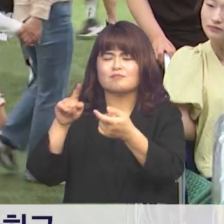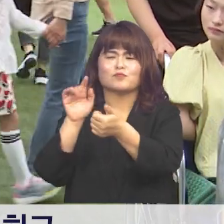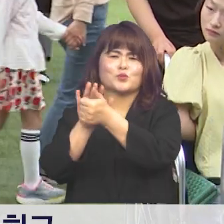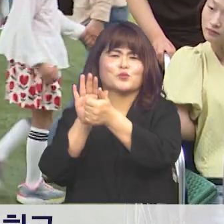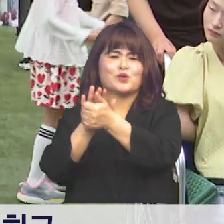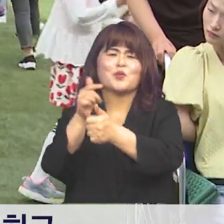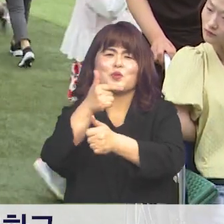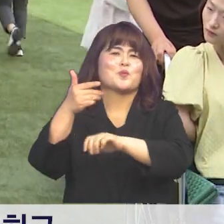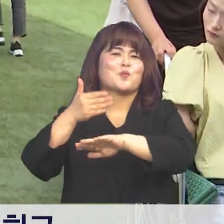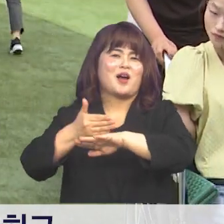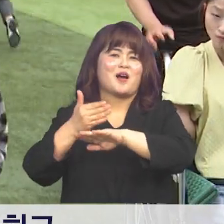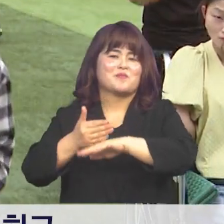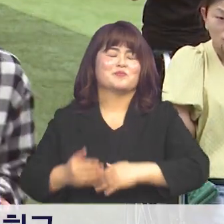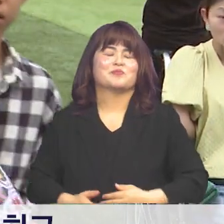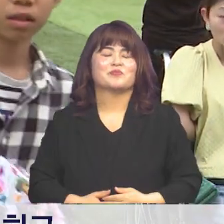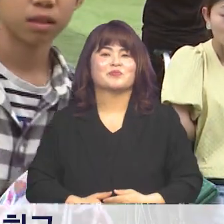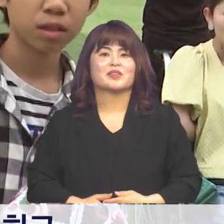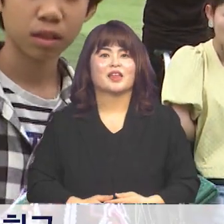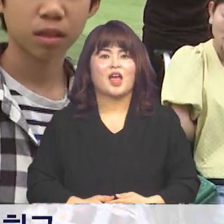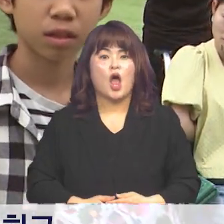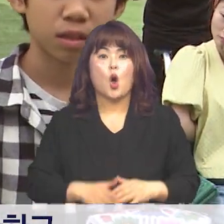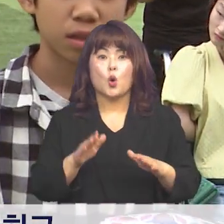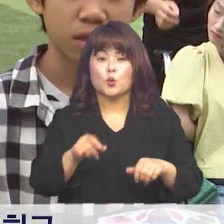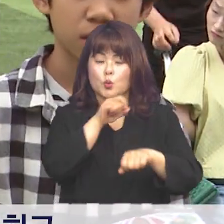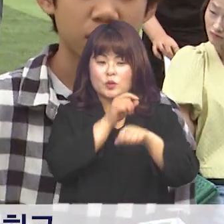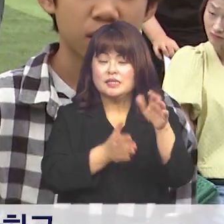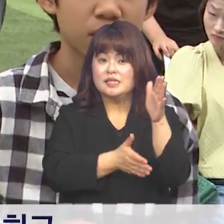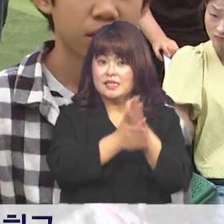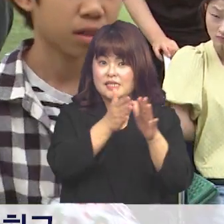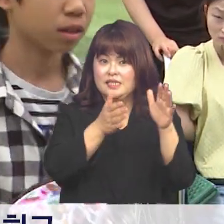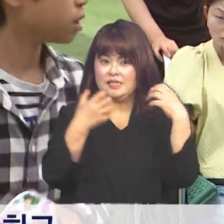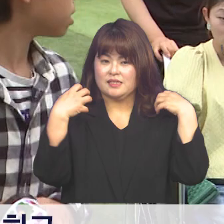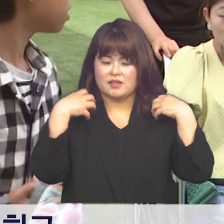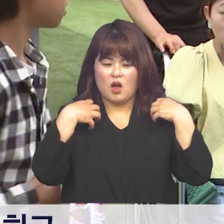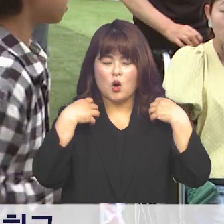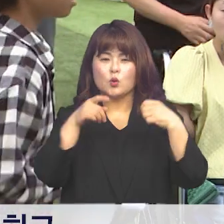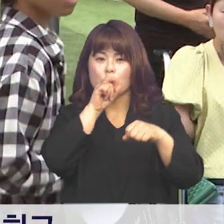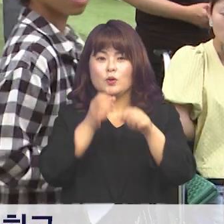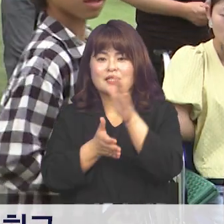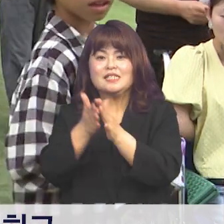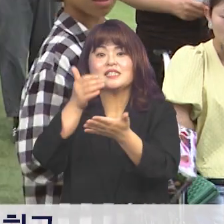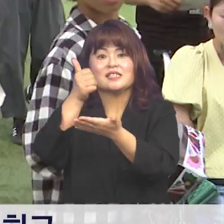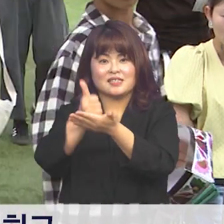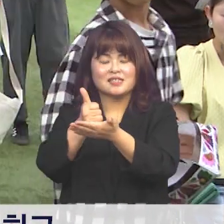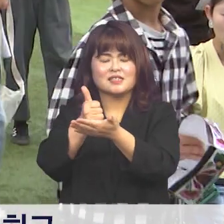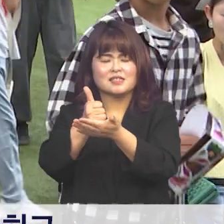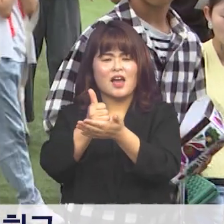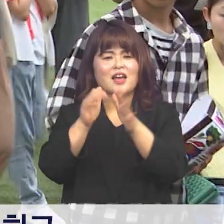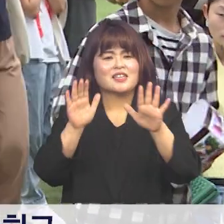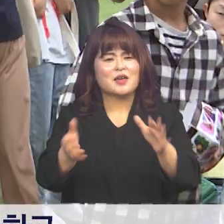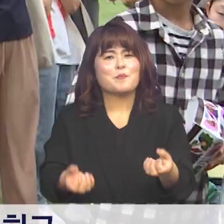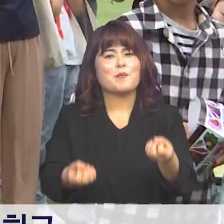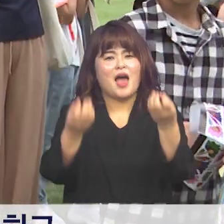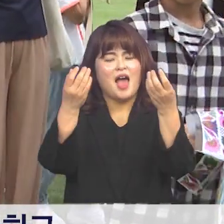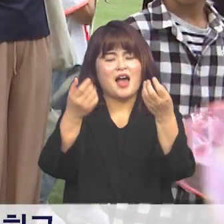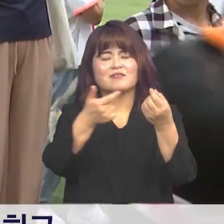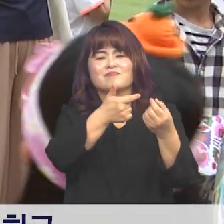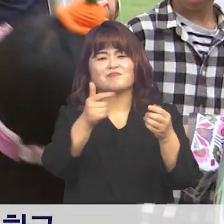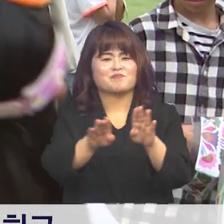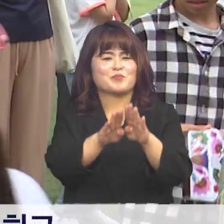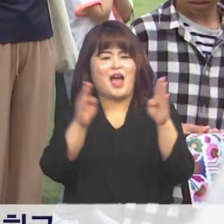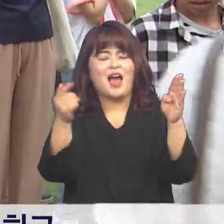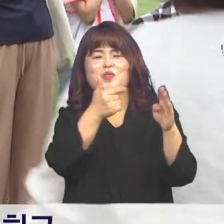이민자들 도와주셔서 너무 감사하고 되게 용인시청 그리고 용인시장님이 또 이런 행사해 주셔서